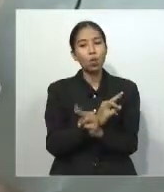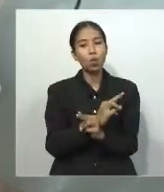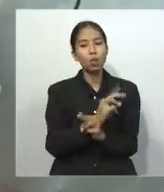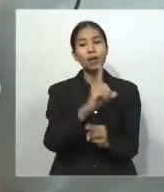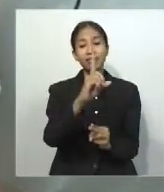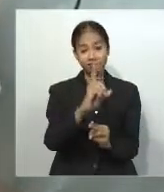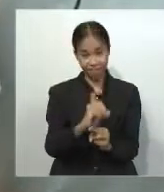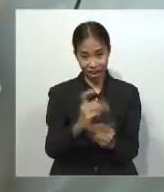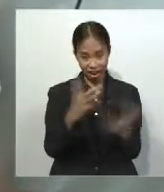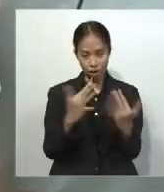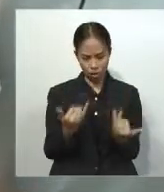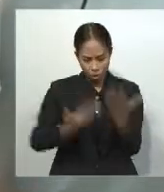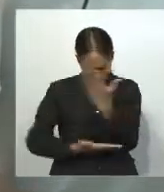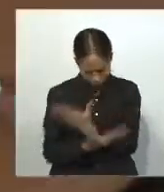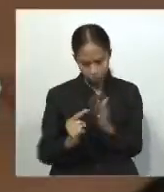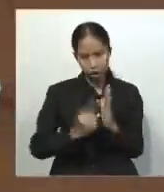งได้มานี่แหละ